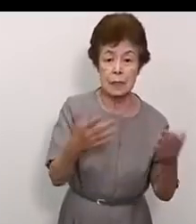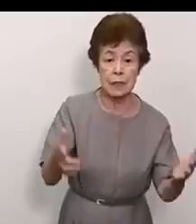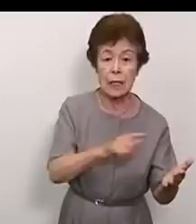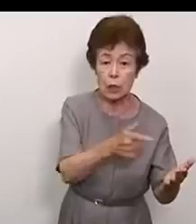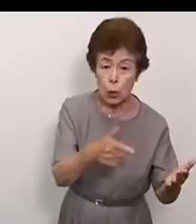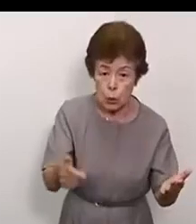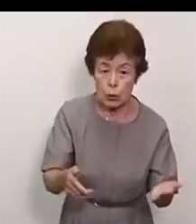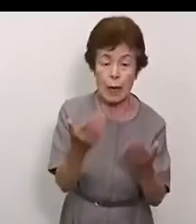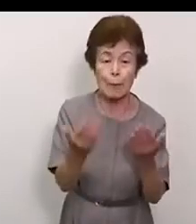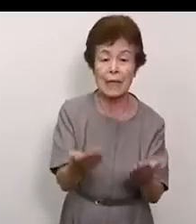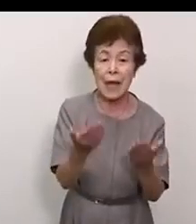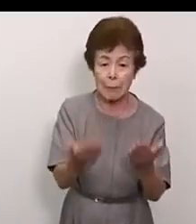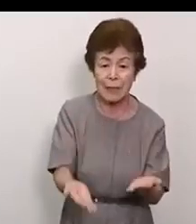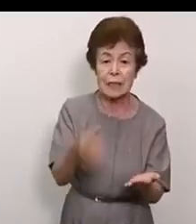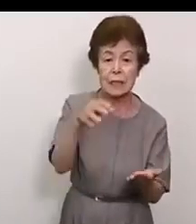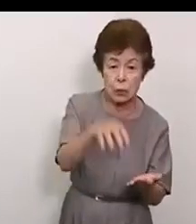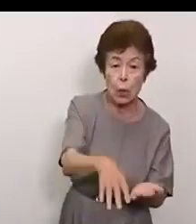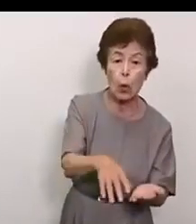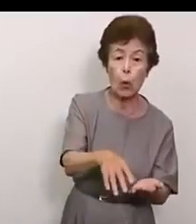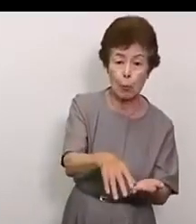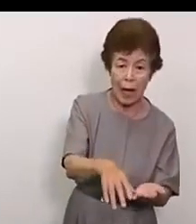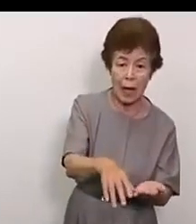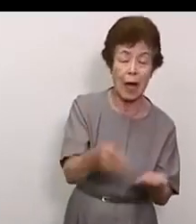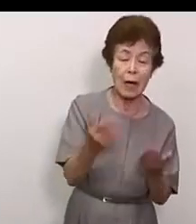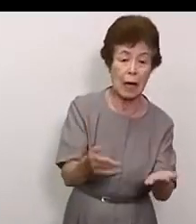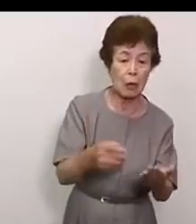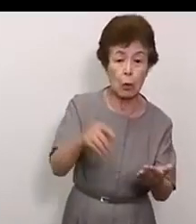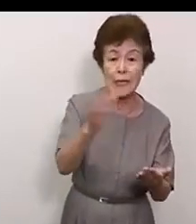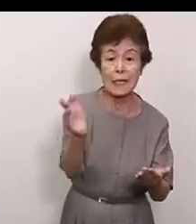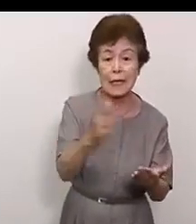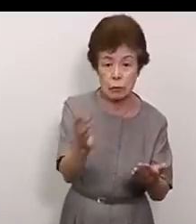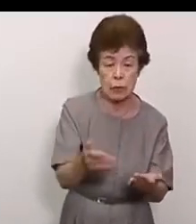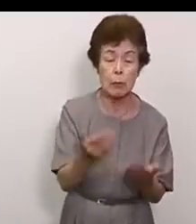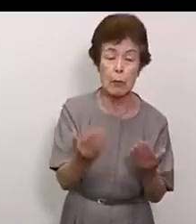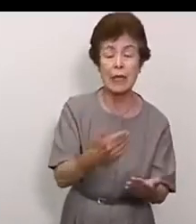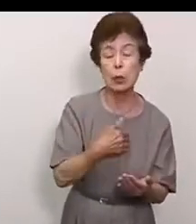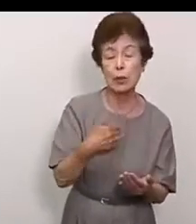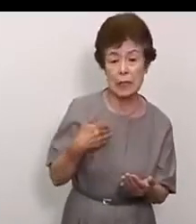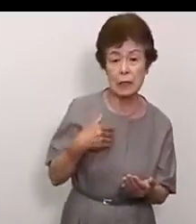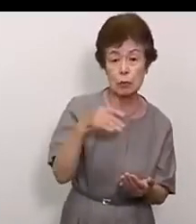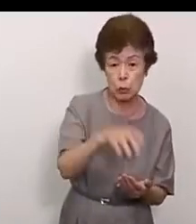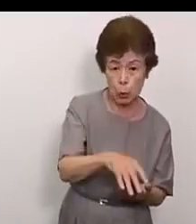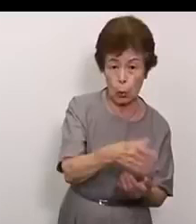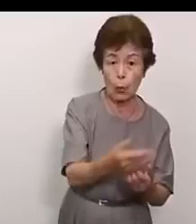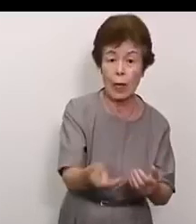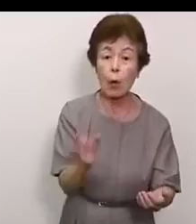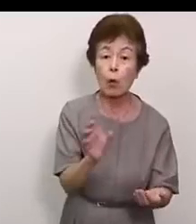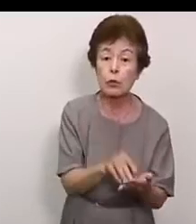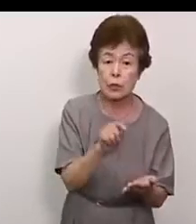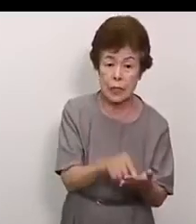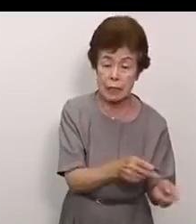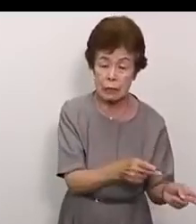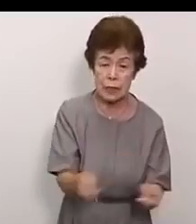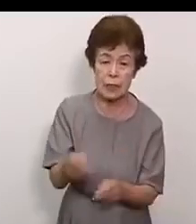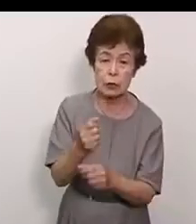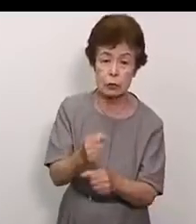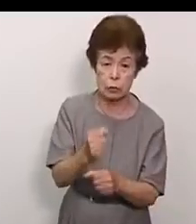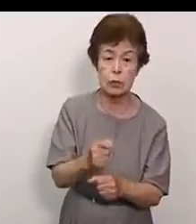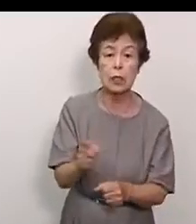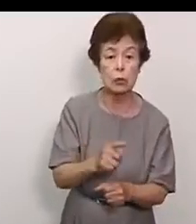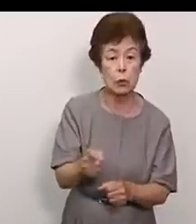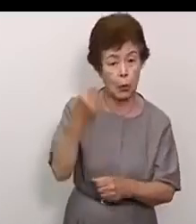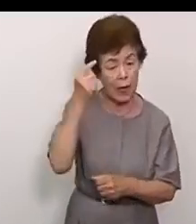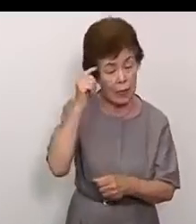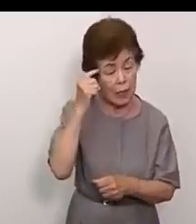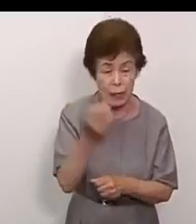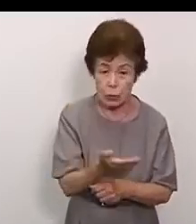学校に行くという形以外でも子どもたちに学習の機会がちゃんとこう、保障されるような制度づくりについて、どうお考えなのか、それから